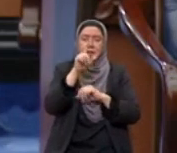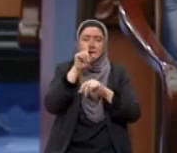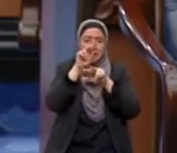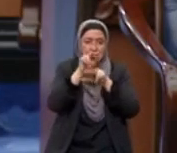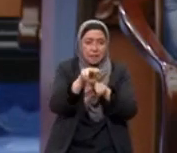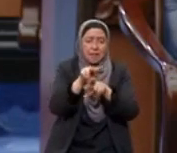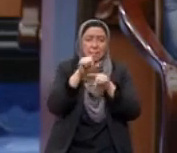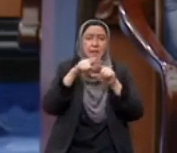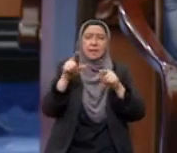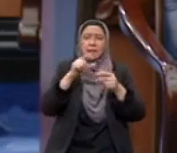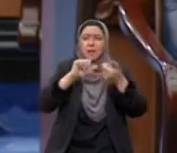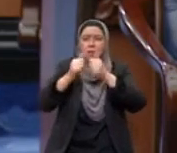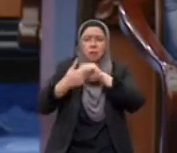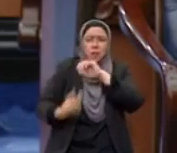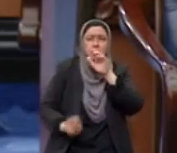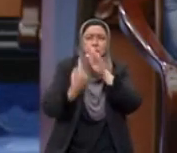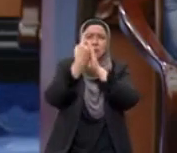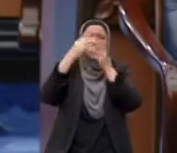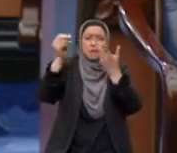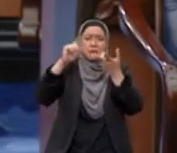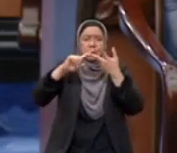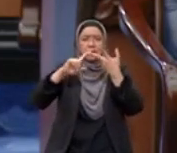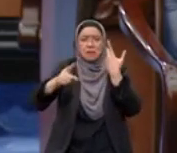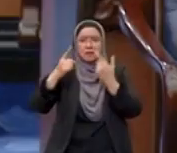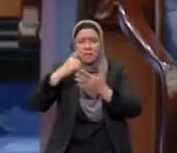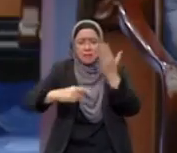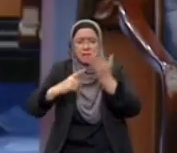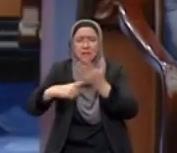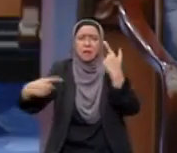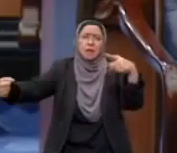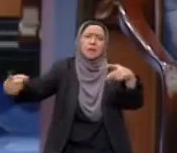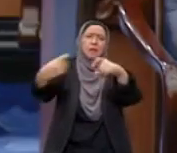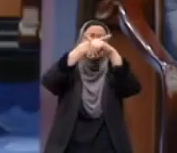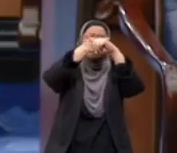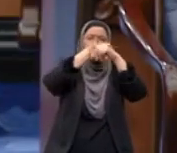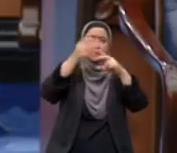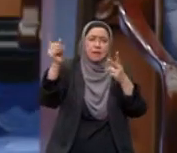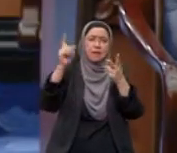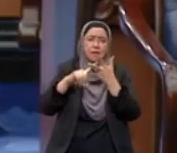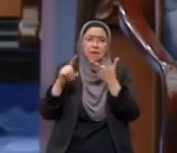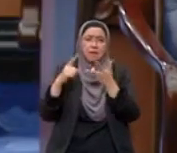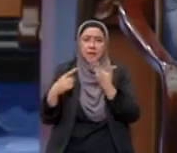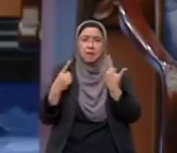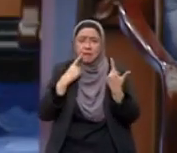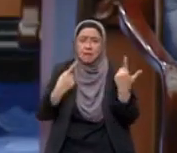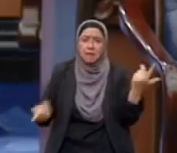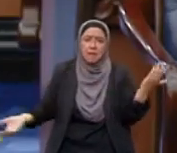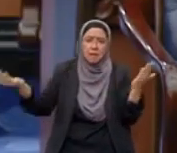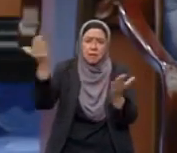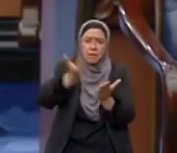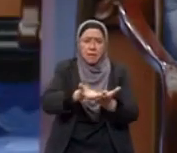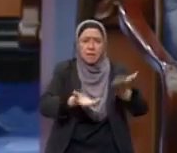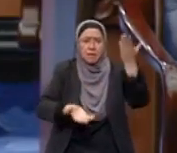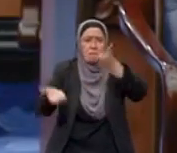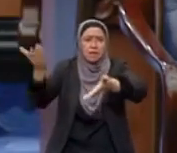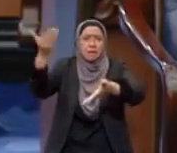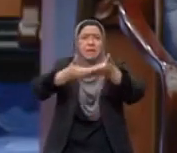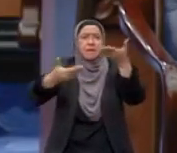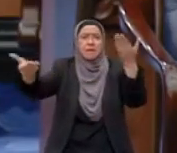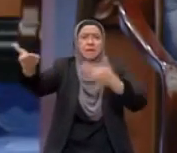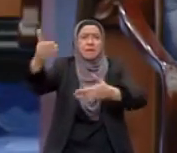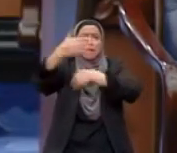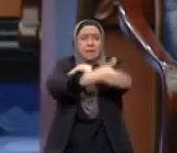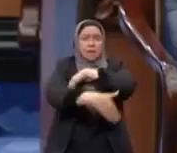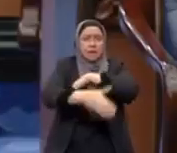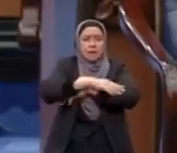Selatan ianya adalah tanpa prejudis terhadap tuntutan wilayah dan maritim negara masing-masing rundingan COC